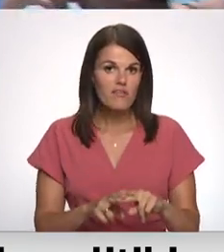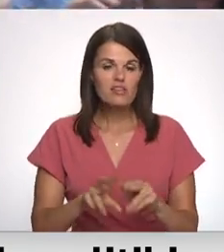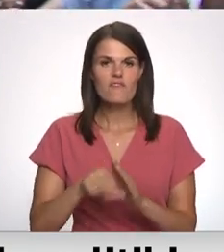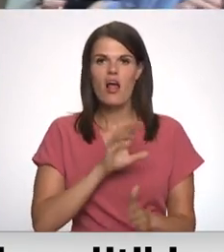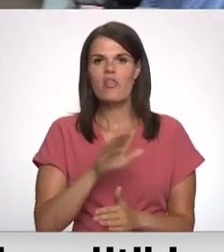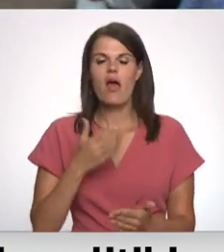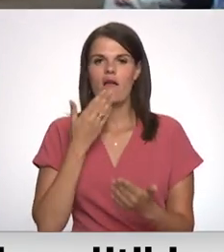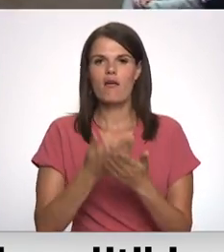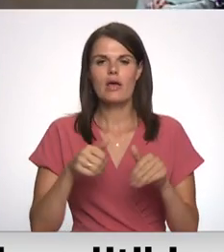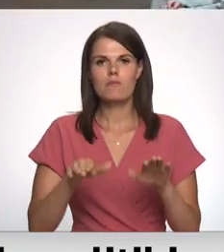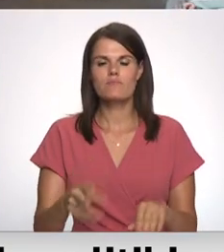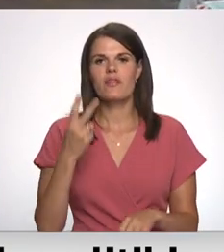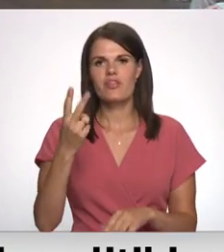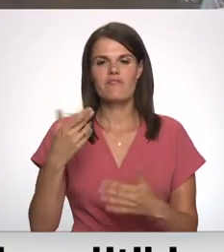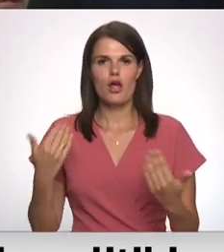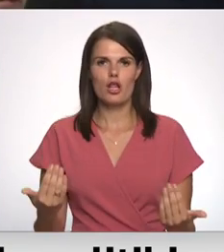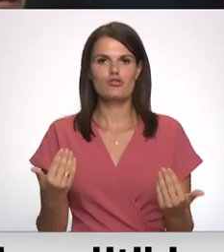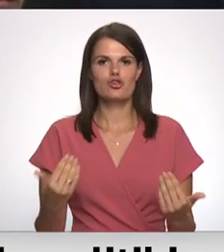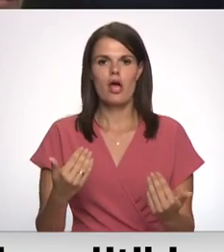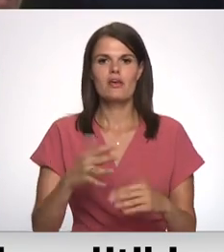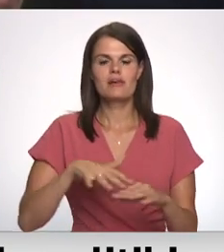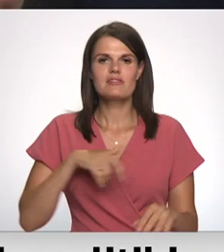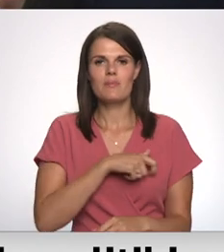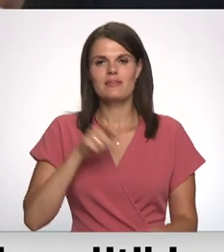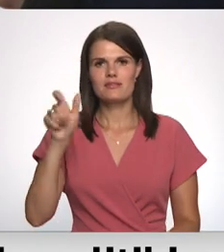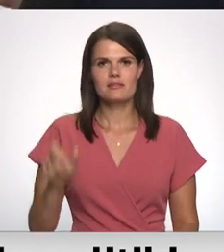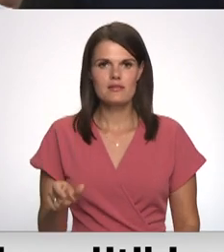nekandidēt izlēmuši divi līdšanējie Saeimas deputāti – Dagmāra